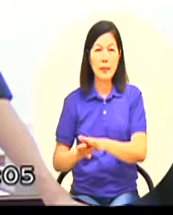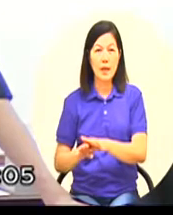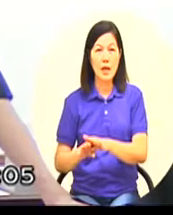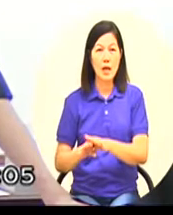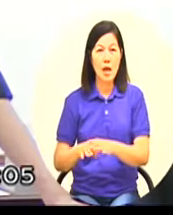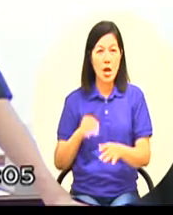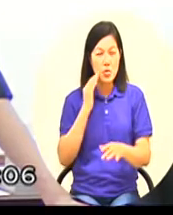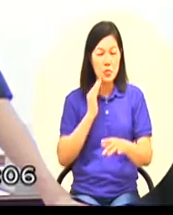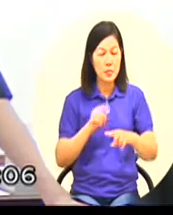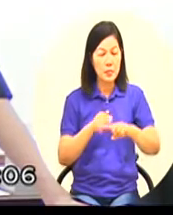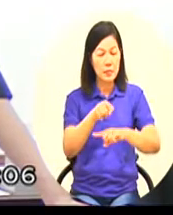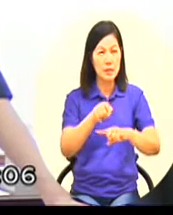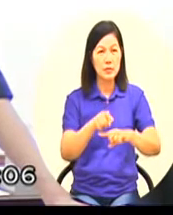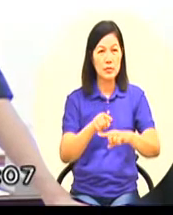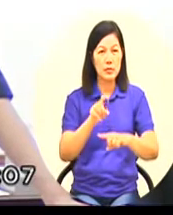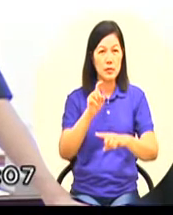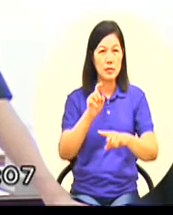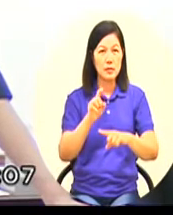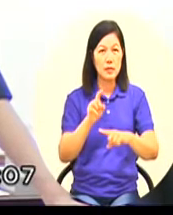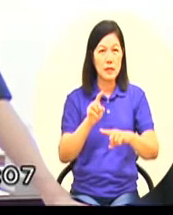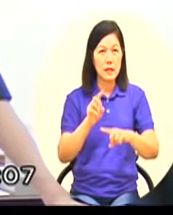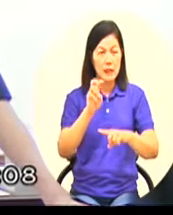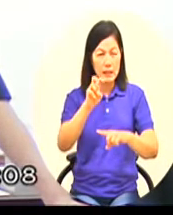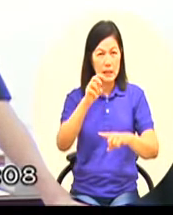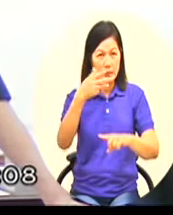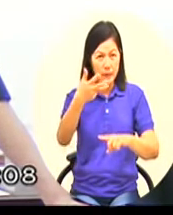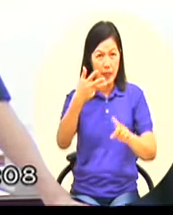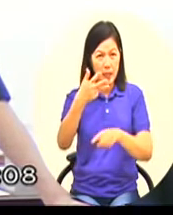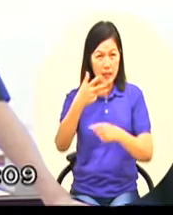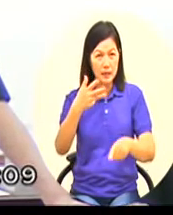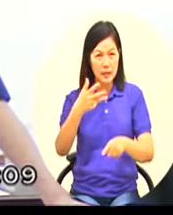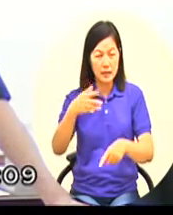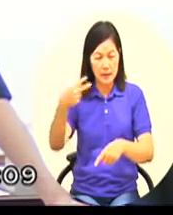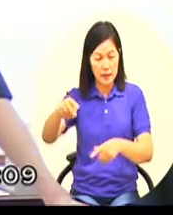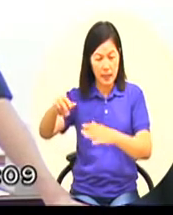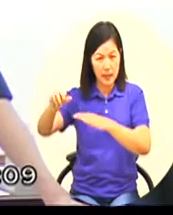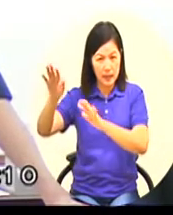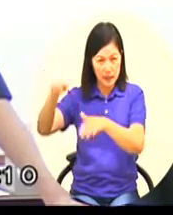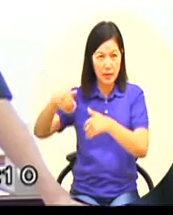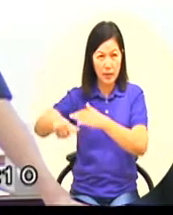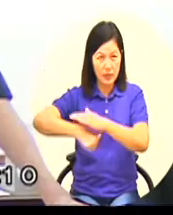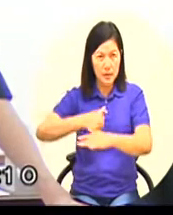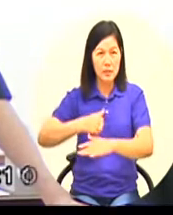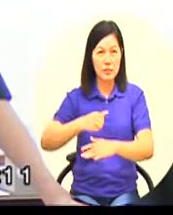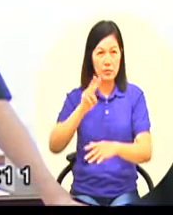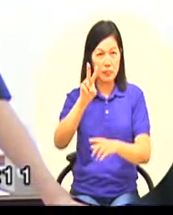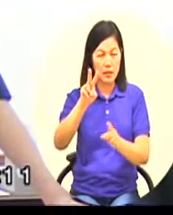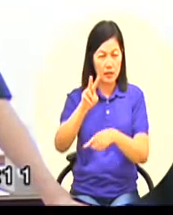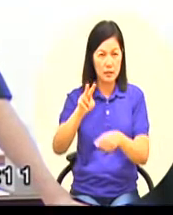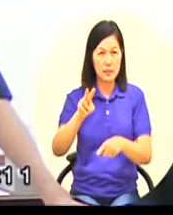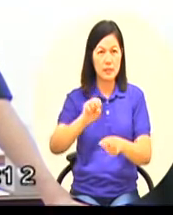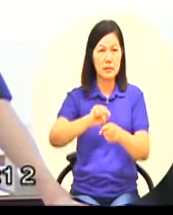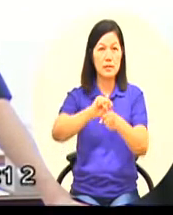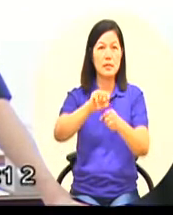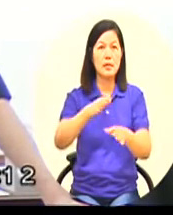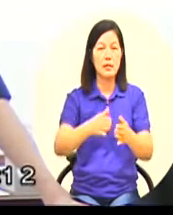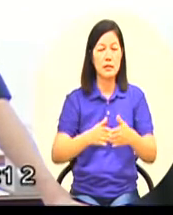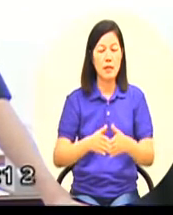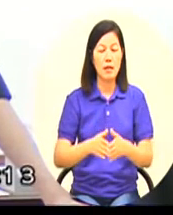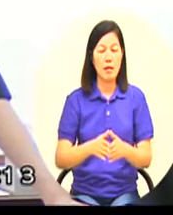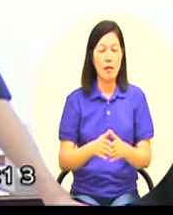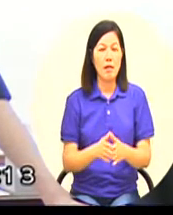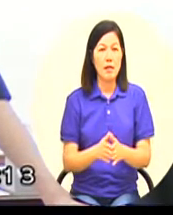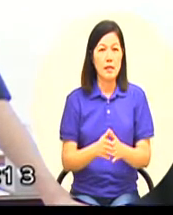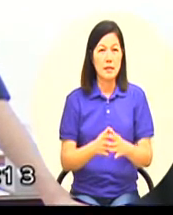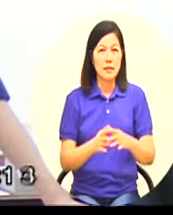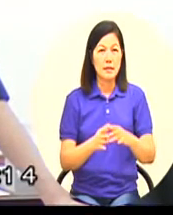一个，28个员工要多请两个，是这个数字吗？就是说你要排到每一个员工一个礼